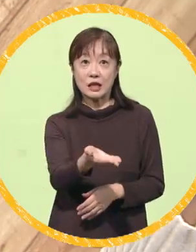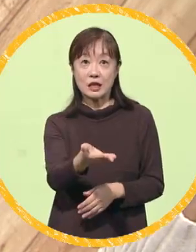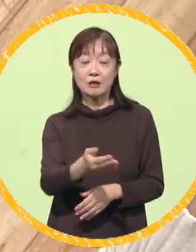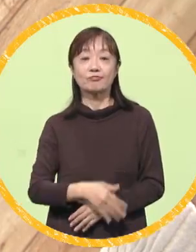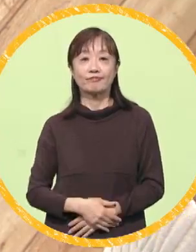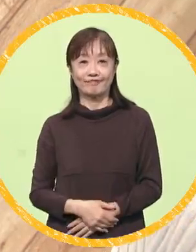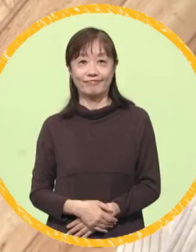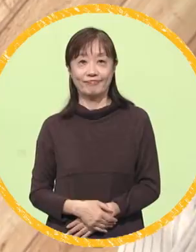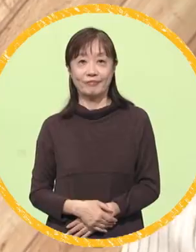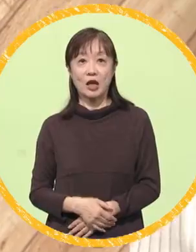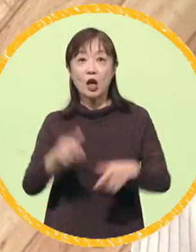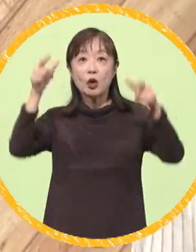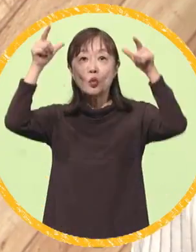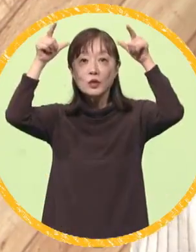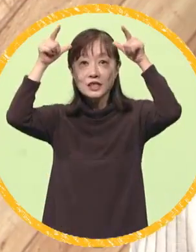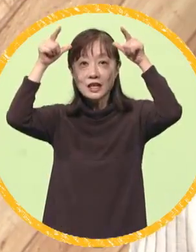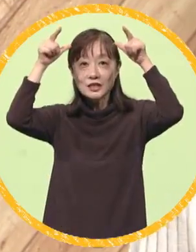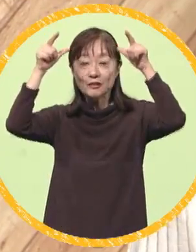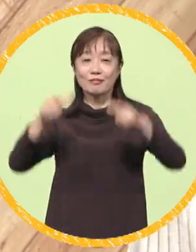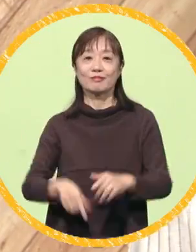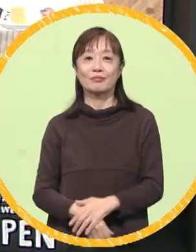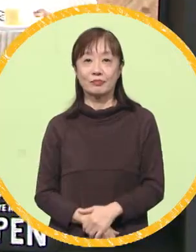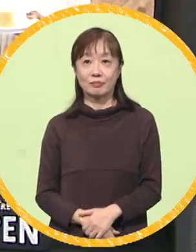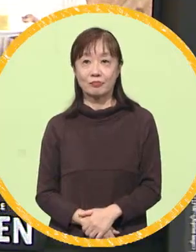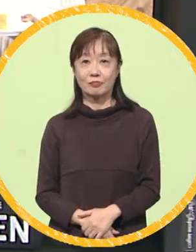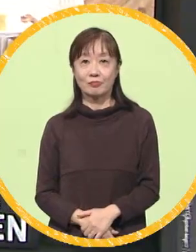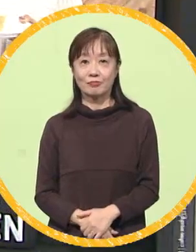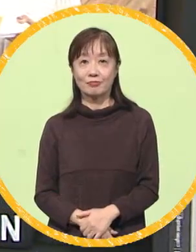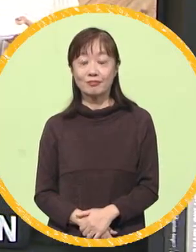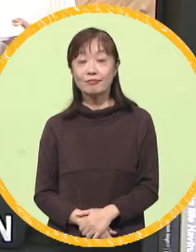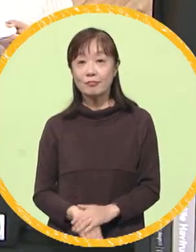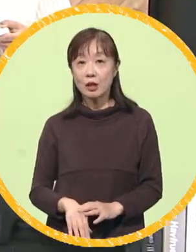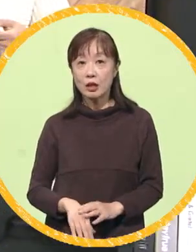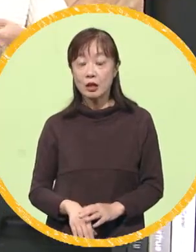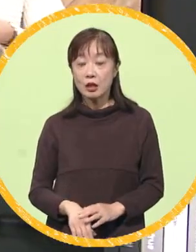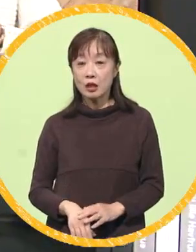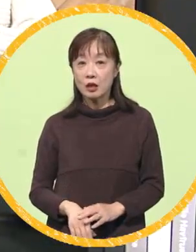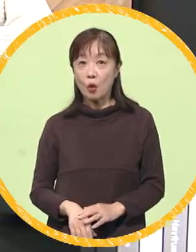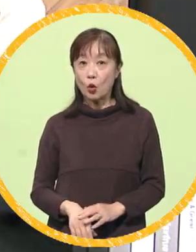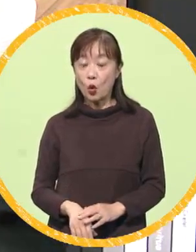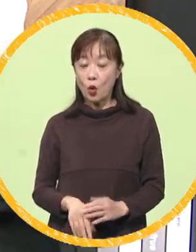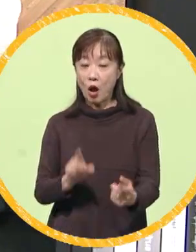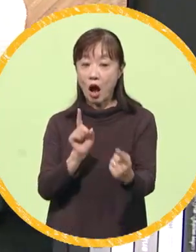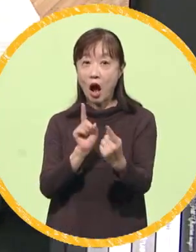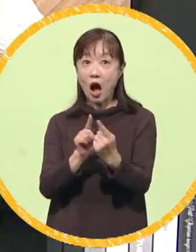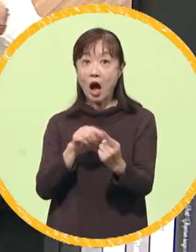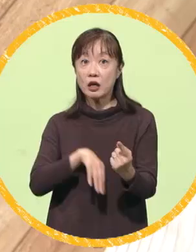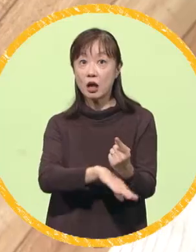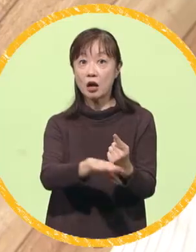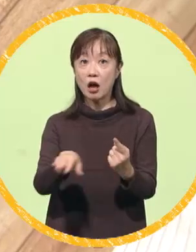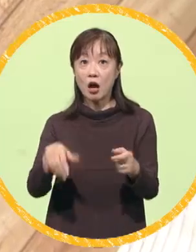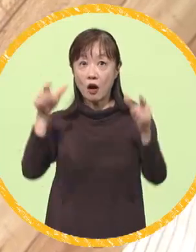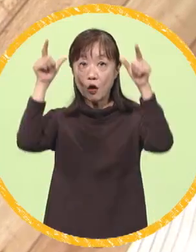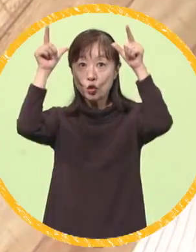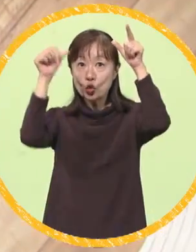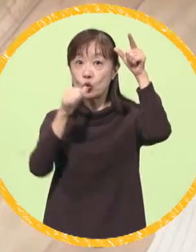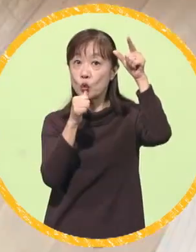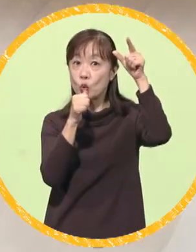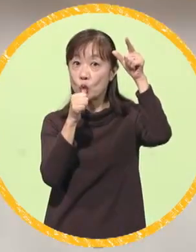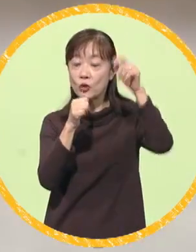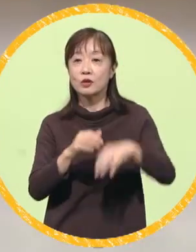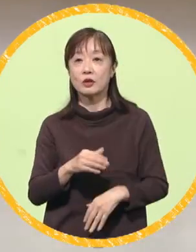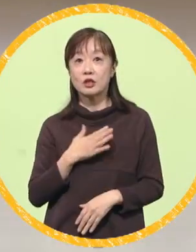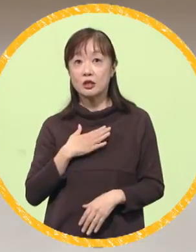畜産、 うん、 牛です。 牛、 はい、うん、ということで、はいはい、皆さんこの相原牛乳こちらですね、ご存知ですか？ い